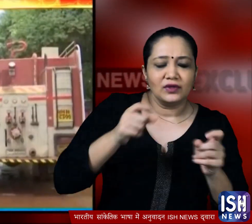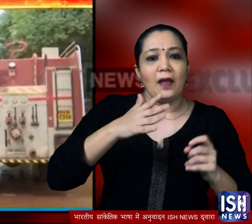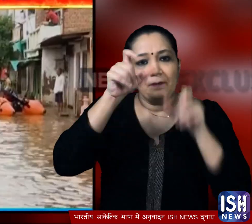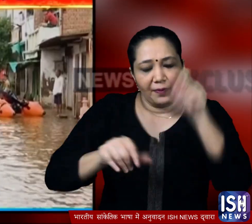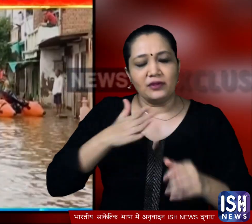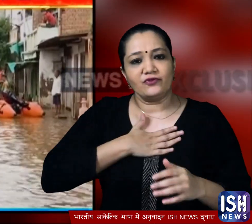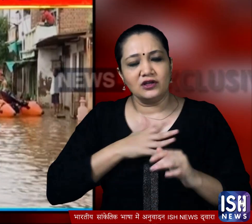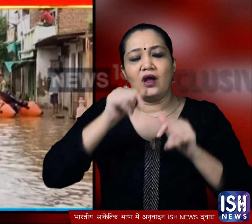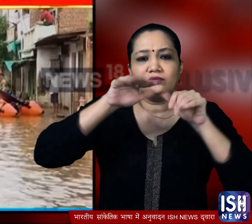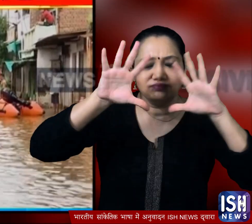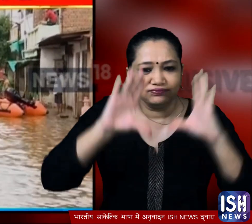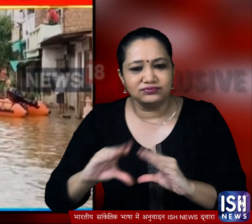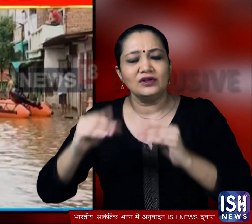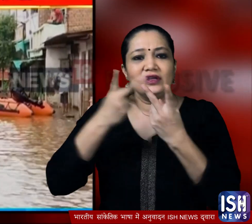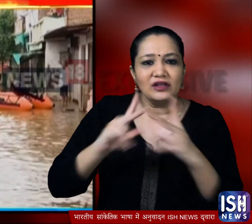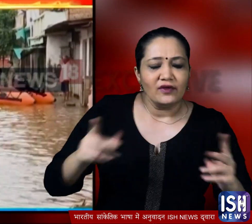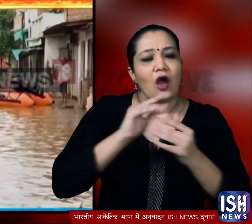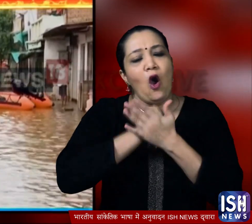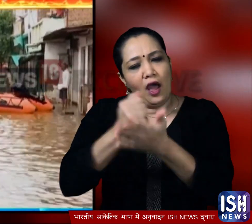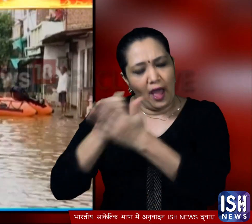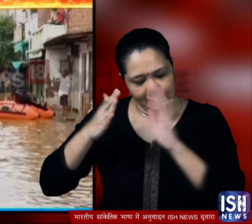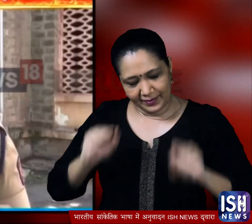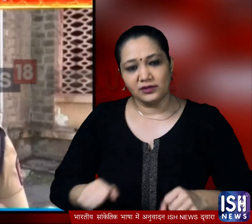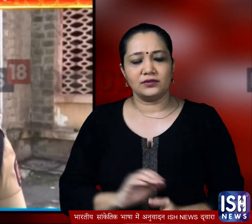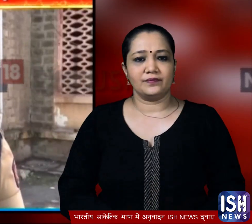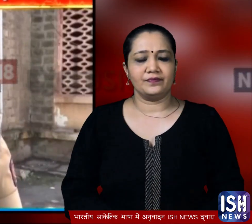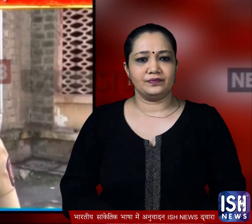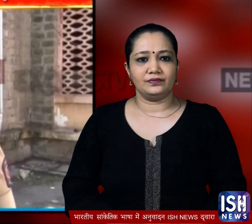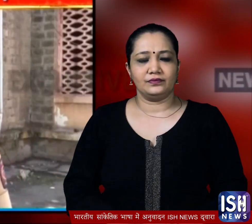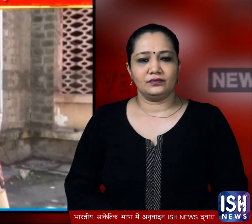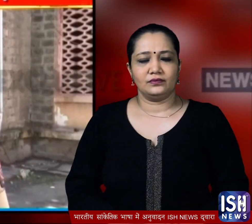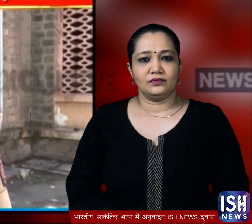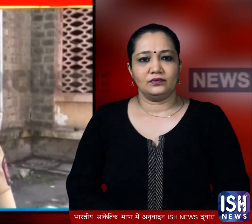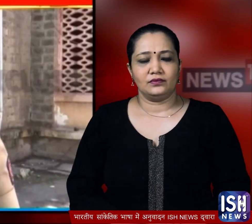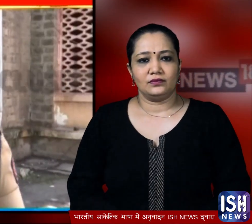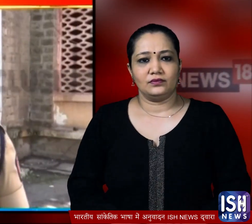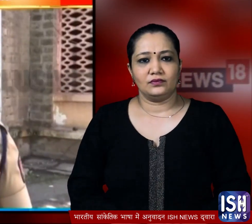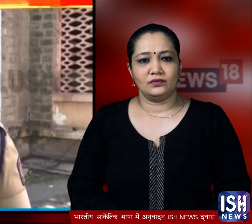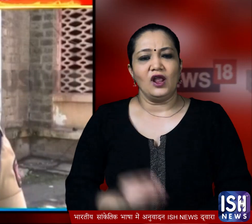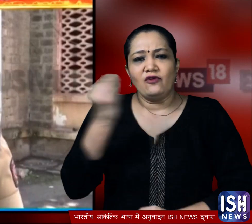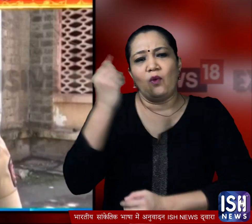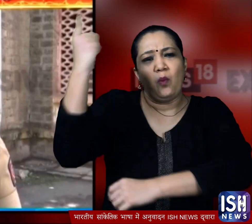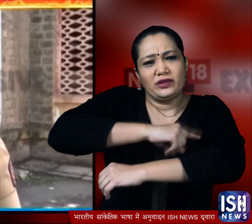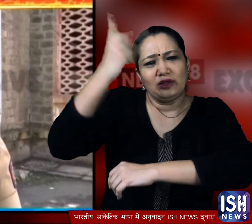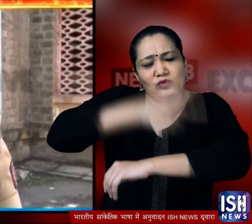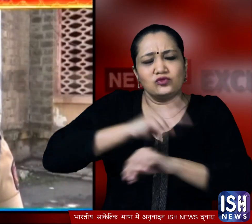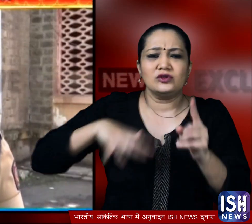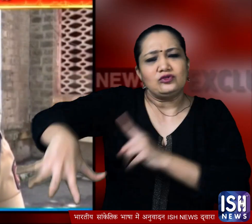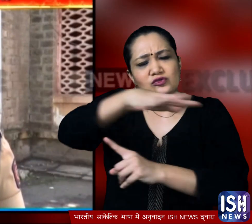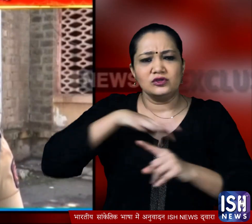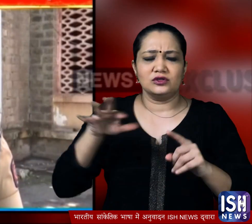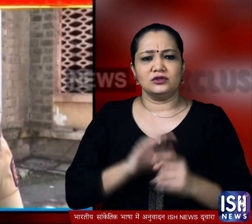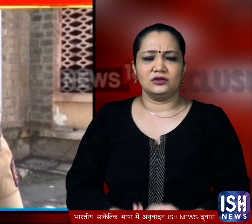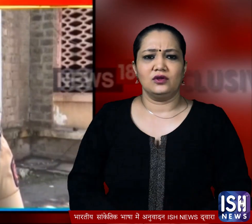को भरोसा दिया कि बाढ़ से बेहाल लोगों की हर संभव मदद की जाएगी। We are expecting that in another couple of days the situation will